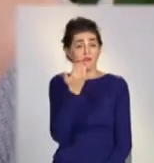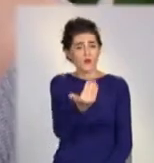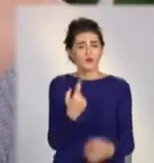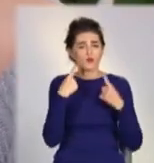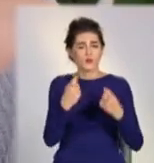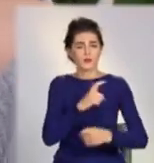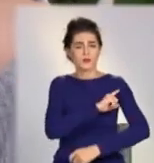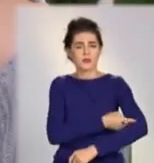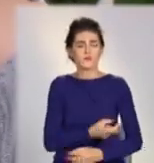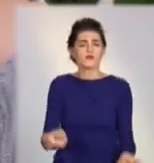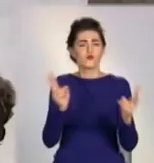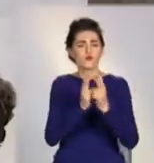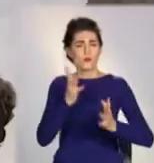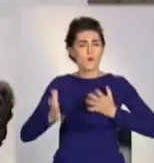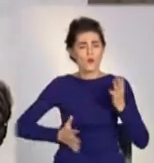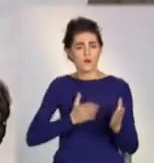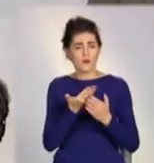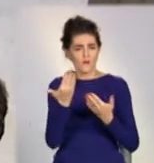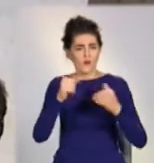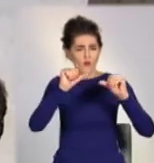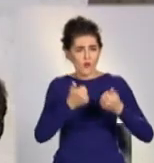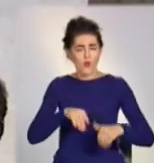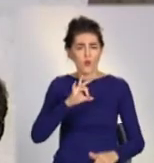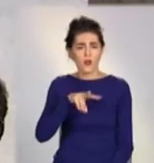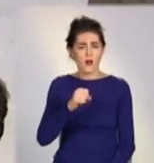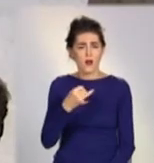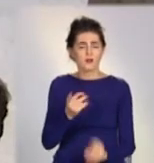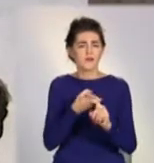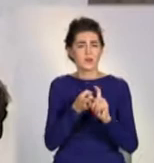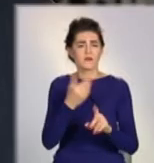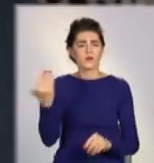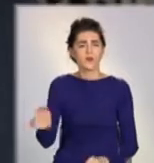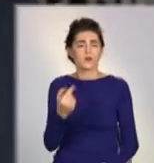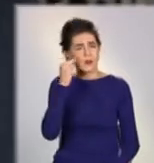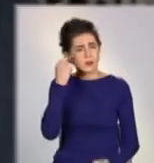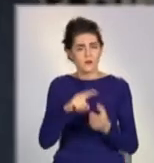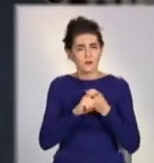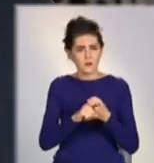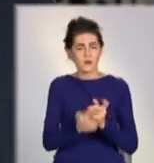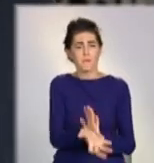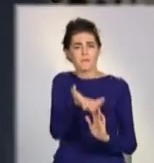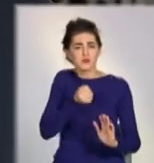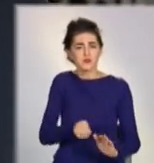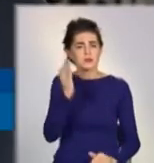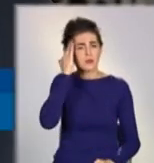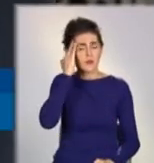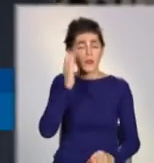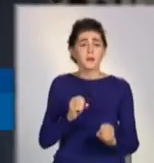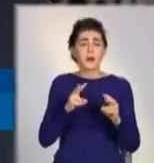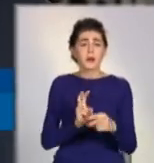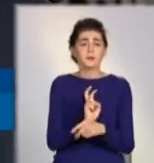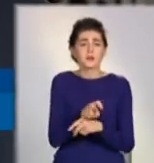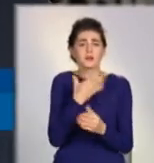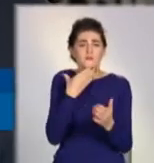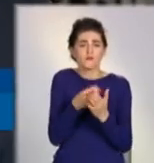Влаштовувати мотиваційні зустрічі в онлайн-форматі довелося через пандемію коронавірусу. Де брати знання, як прийти до